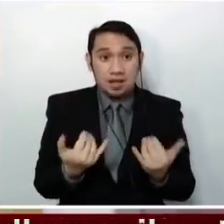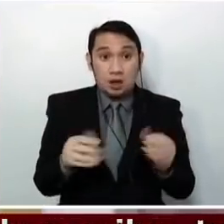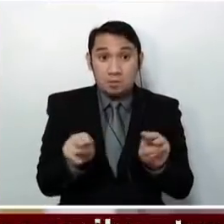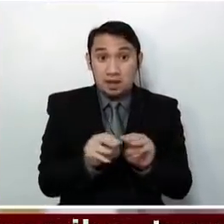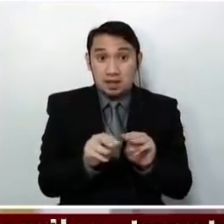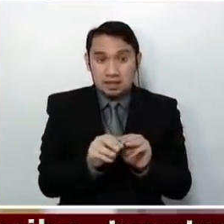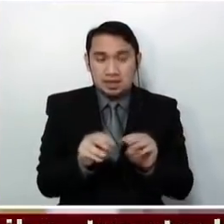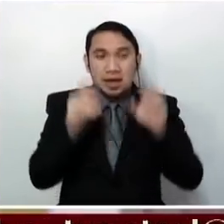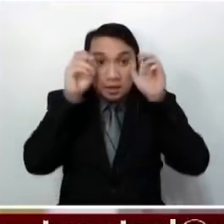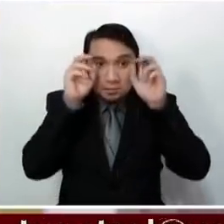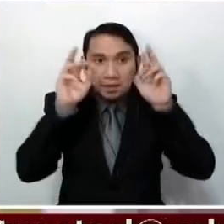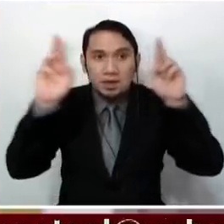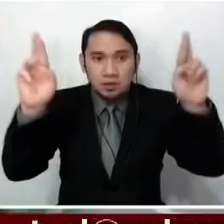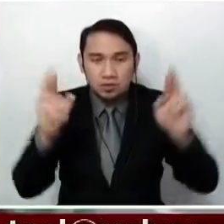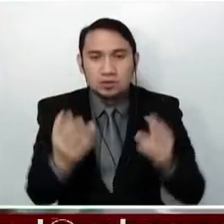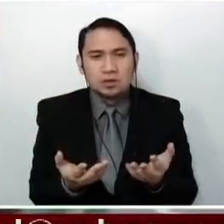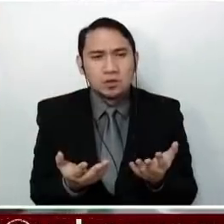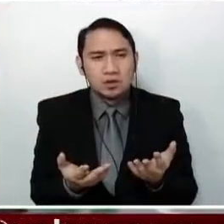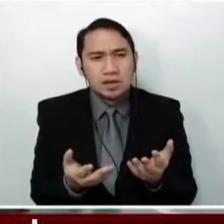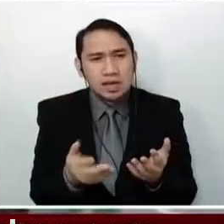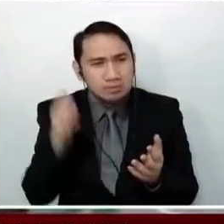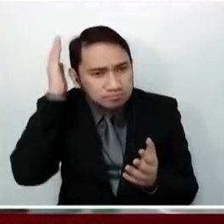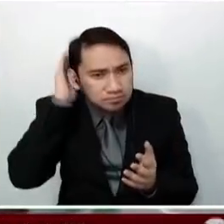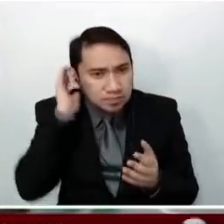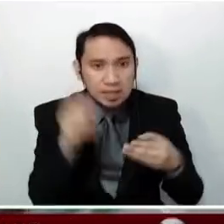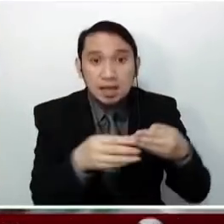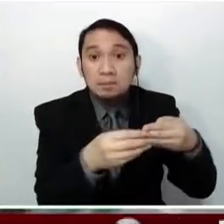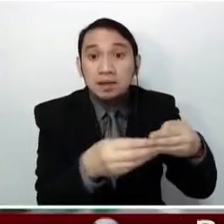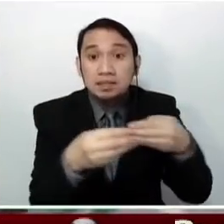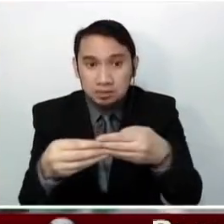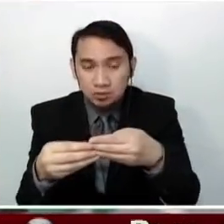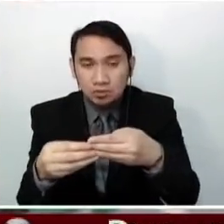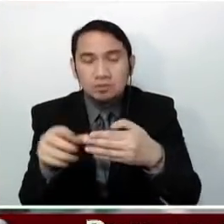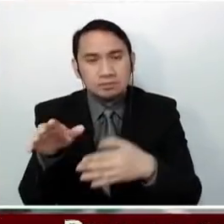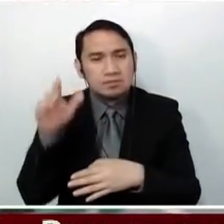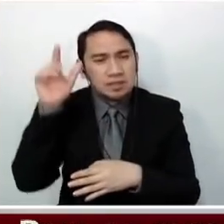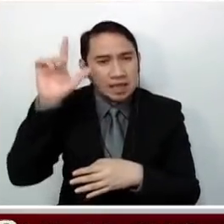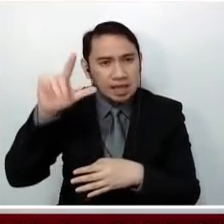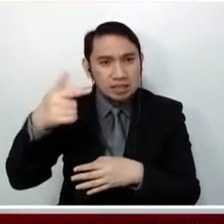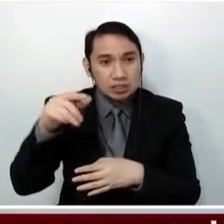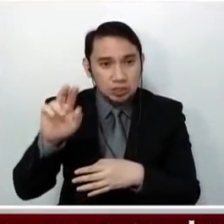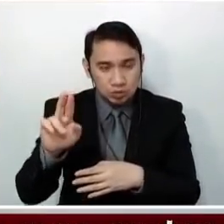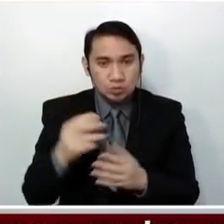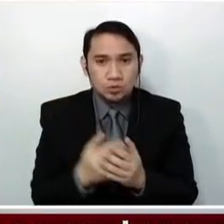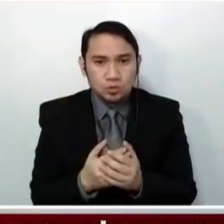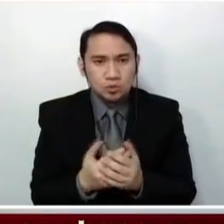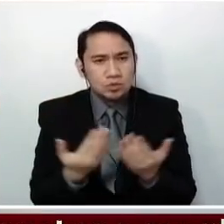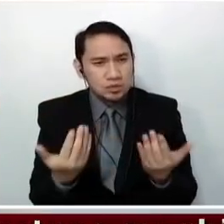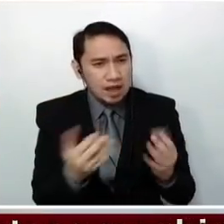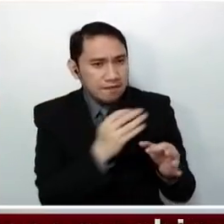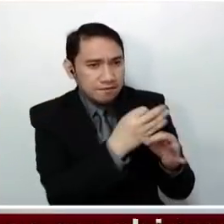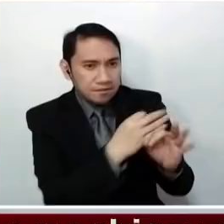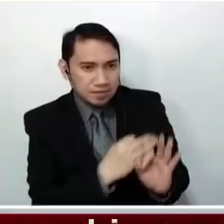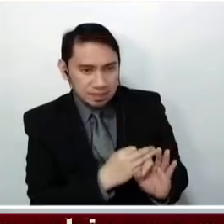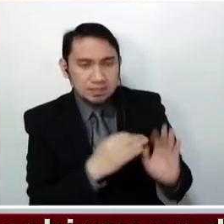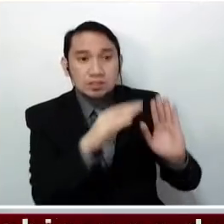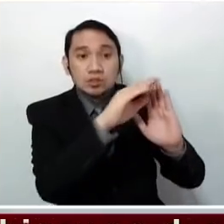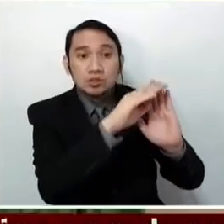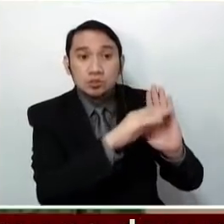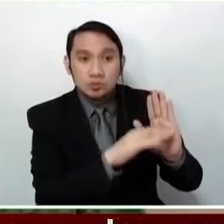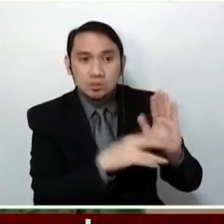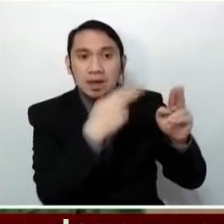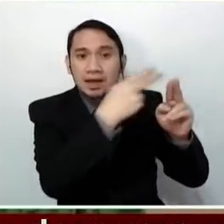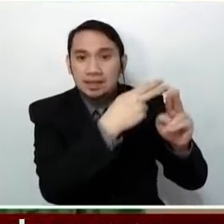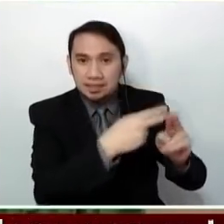na mabigyan ng flexibility ang mga LGU o payagan silang amyendahan ang listahan ng mga tatanggap ng